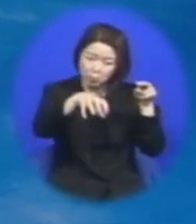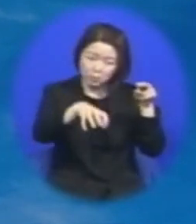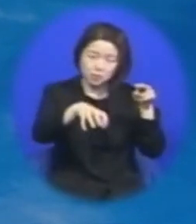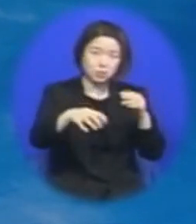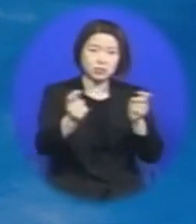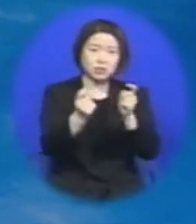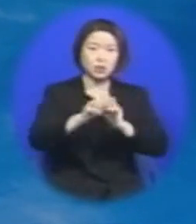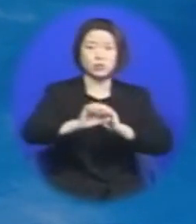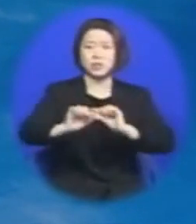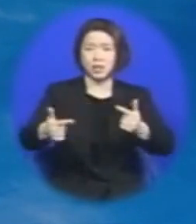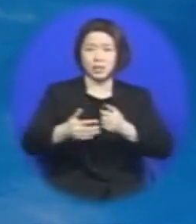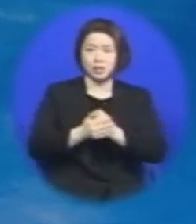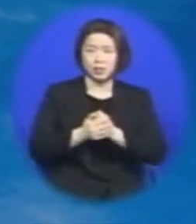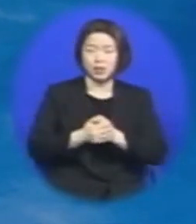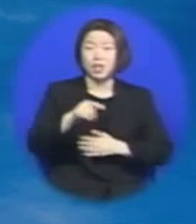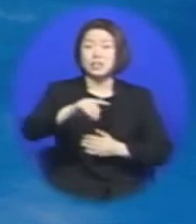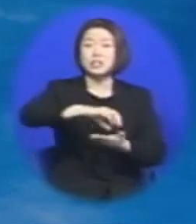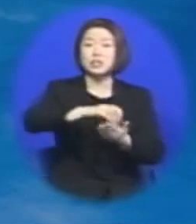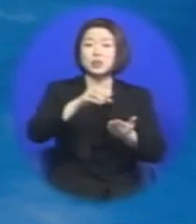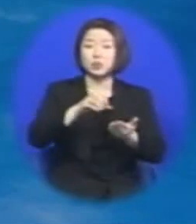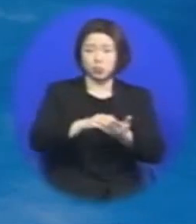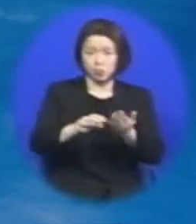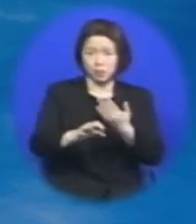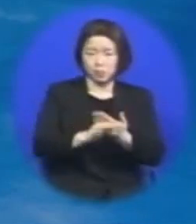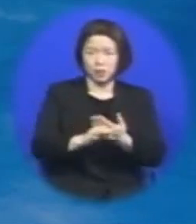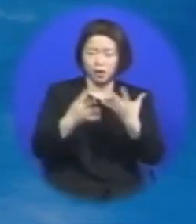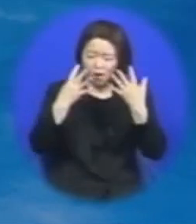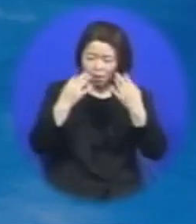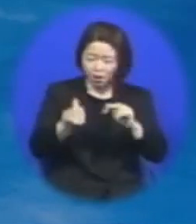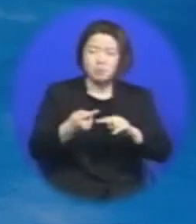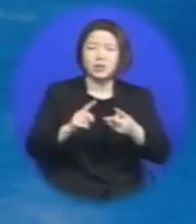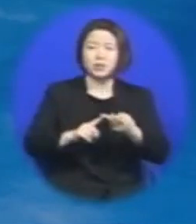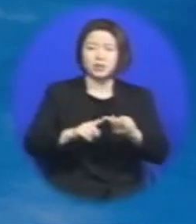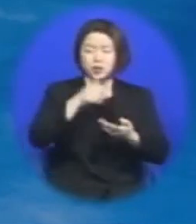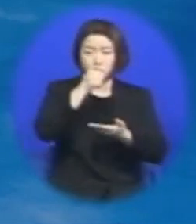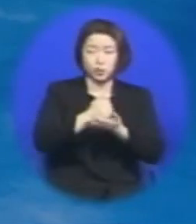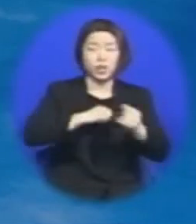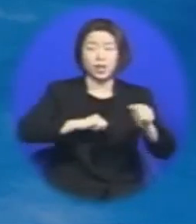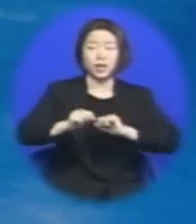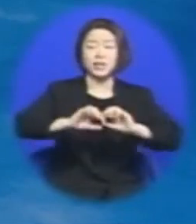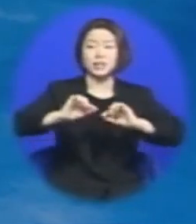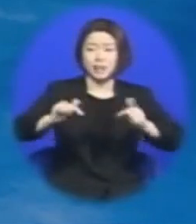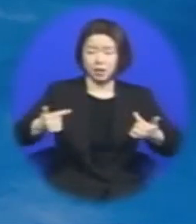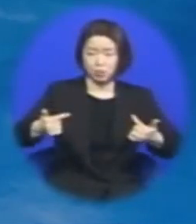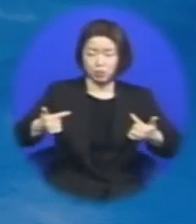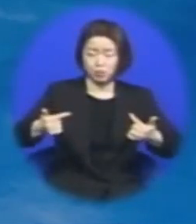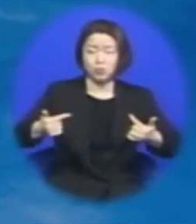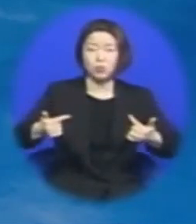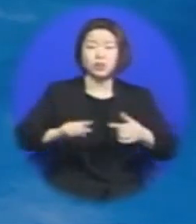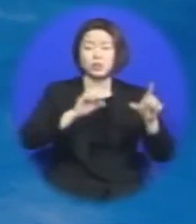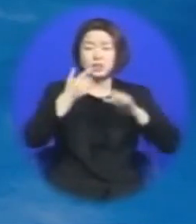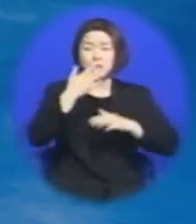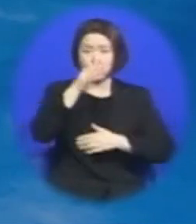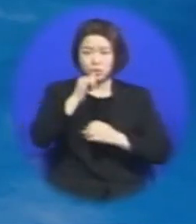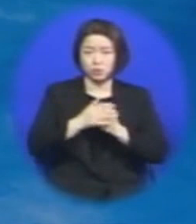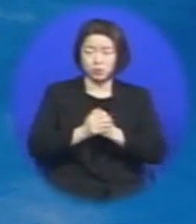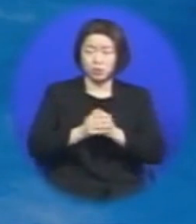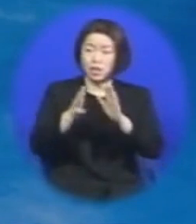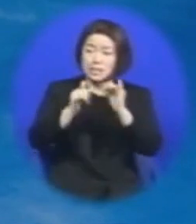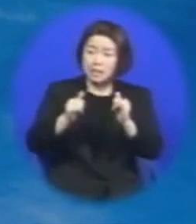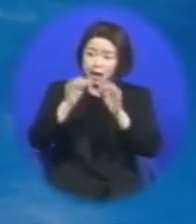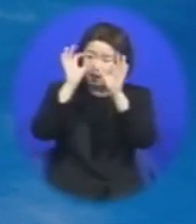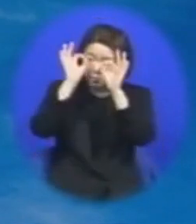정도쯤이야 men 여러분은 얼마든지 죄 안 짓고 살 수 있는 사람입니다 왜 사람 보는 눈하고 비교가 안 되는